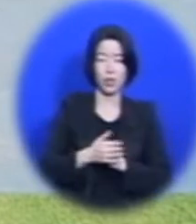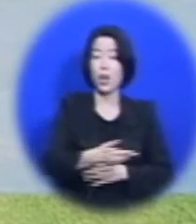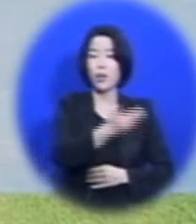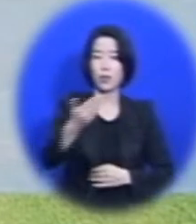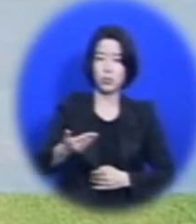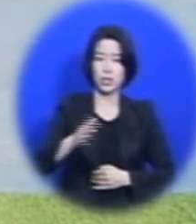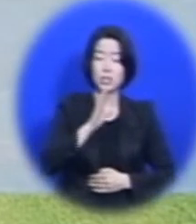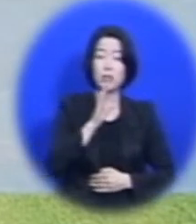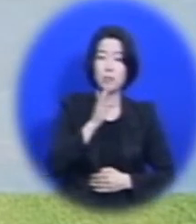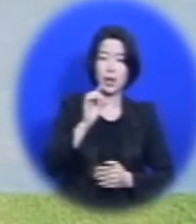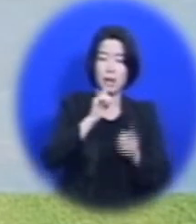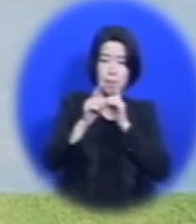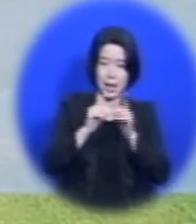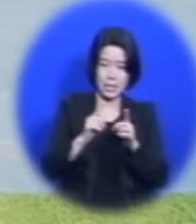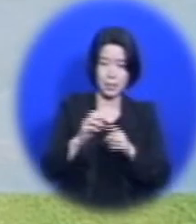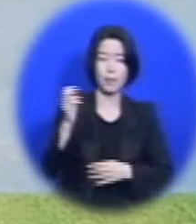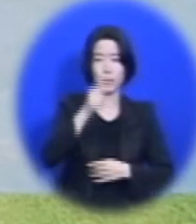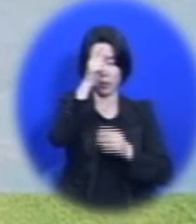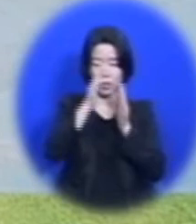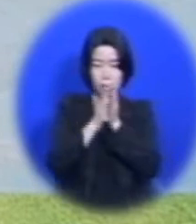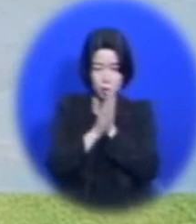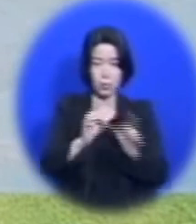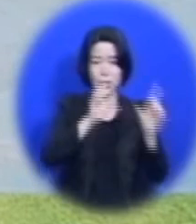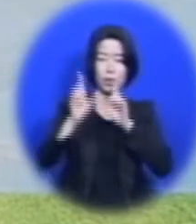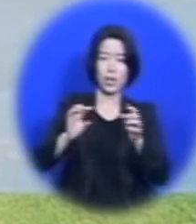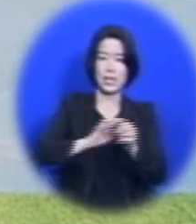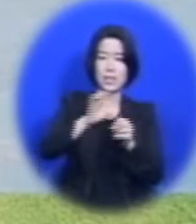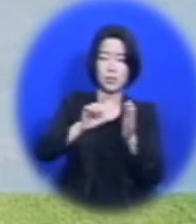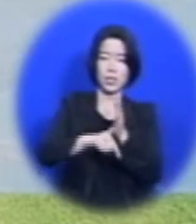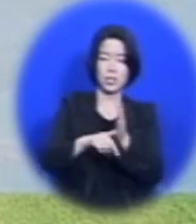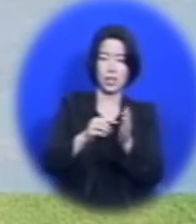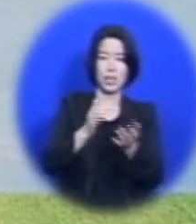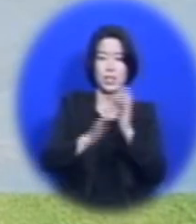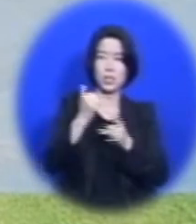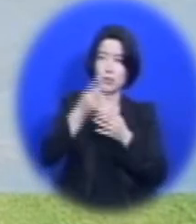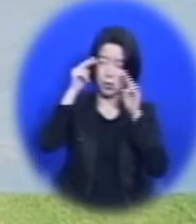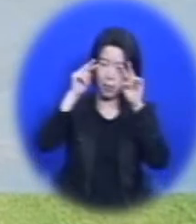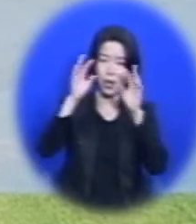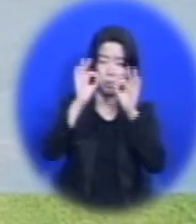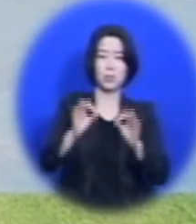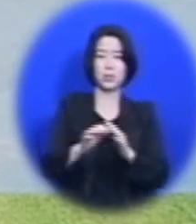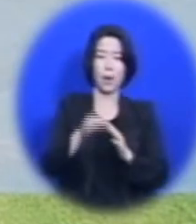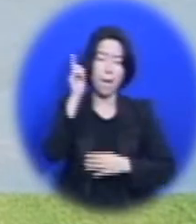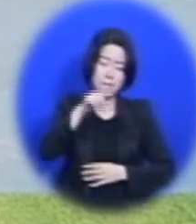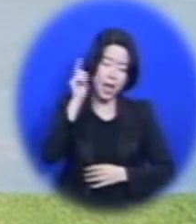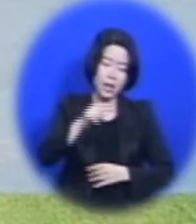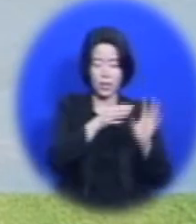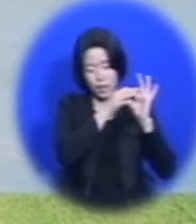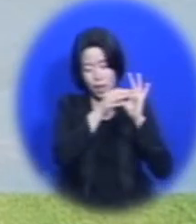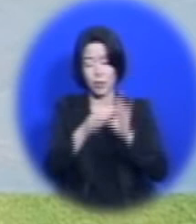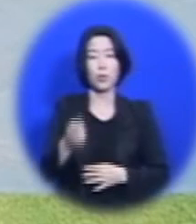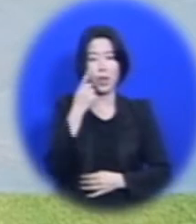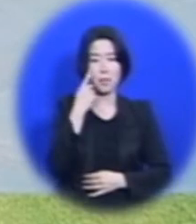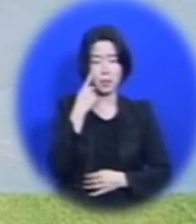여러분들이 정말 말씀 그리고 기도 생활로 24시간 예수님을 바라보면서 그것을 매일 꾸준히